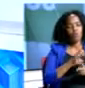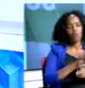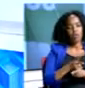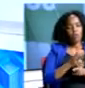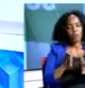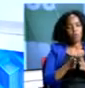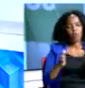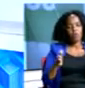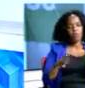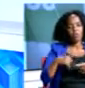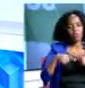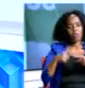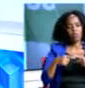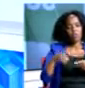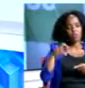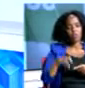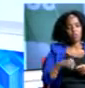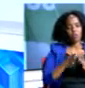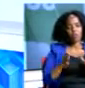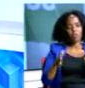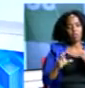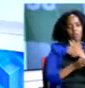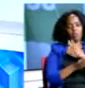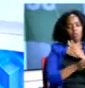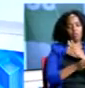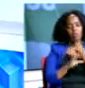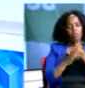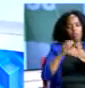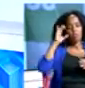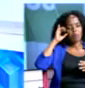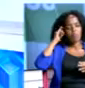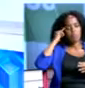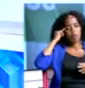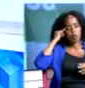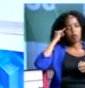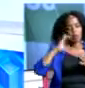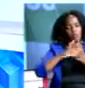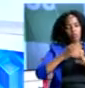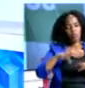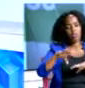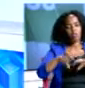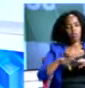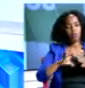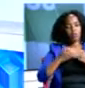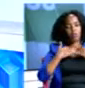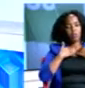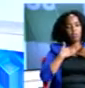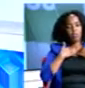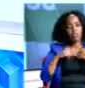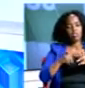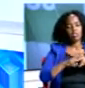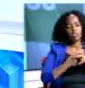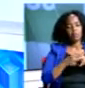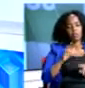guddaan adeemsifamuun barbaachisaadha. Akka biyya keessaattis namni Jaappaan kun irratti haa baramu malee namni kun immoo jalqaba